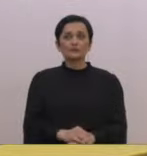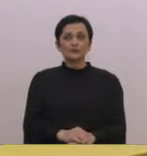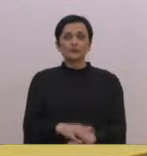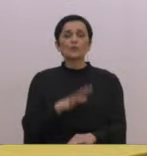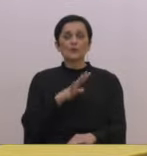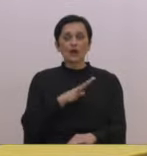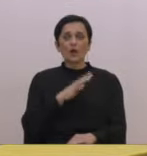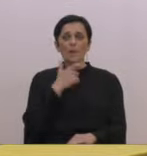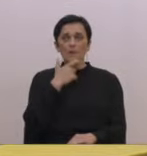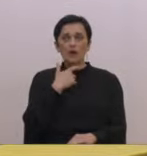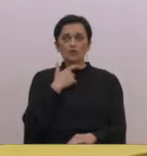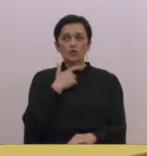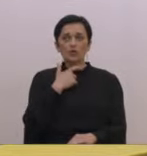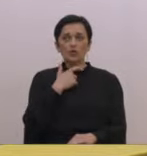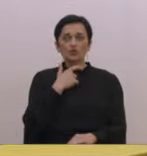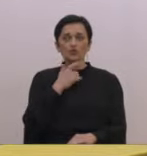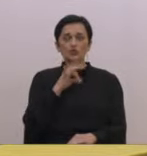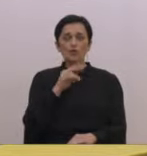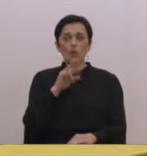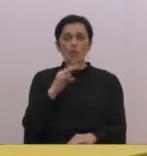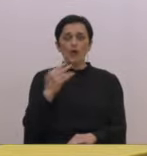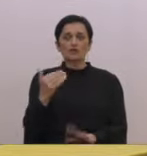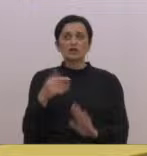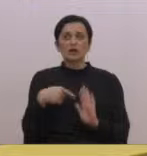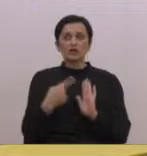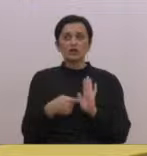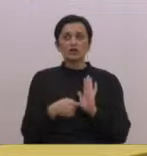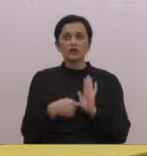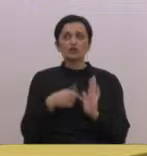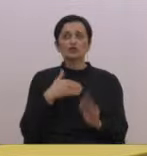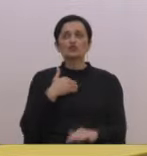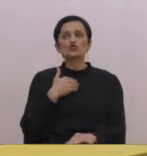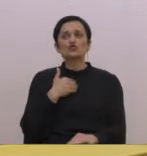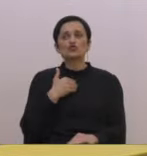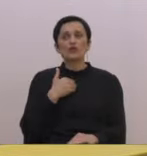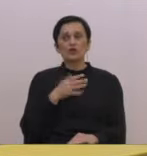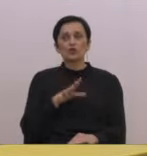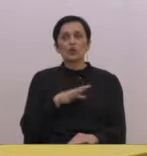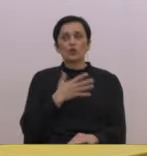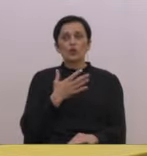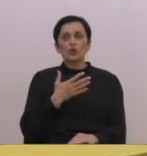iqo batoni Romanis kitkvats, ჩვენ ქონდა